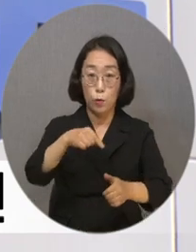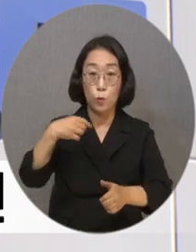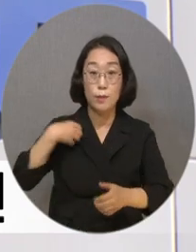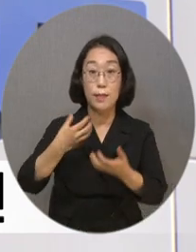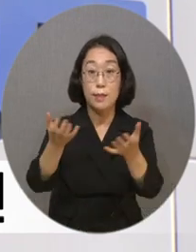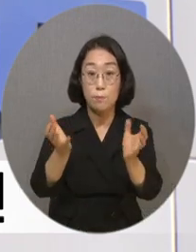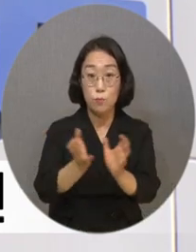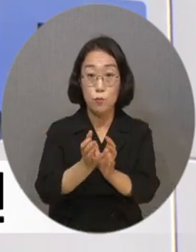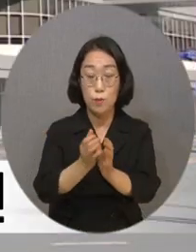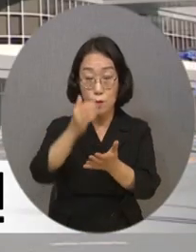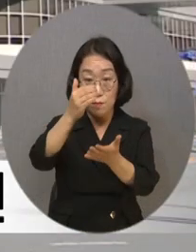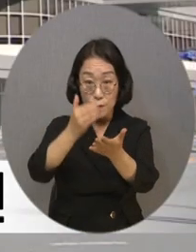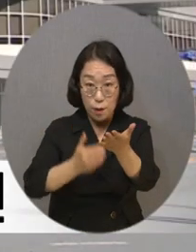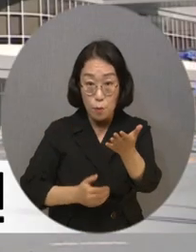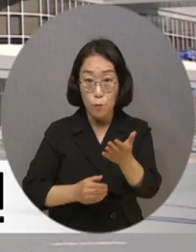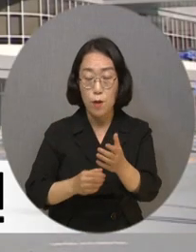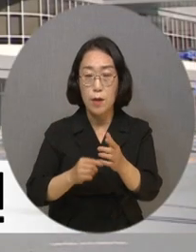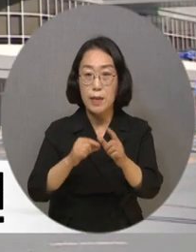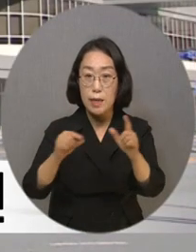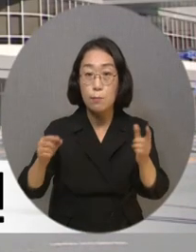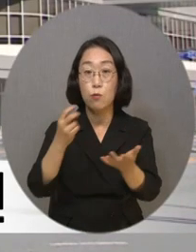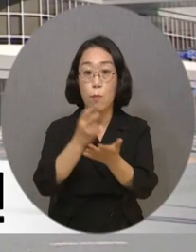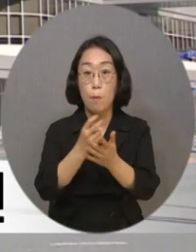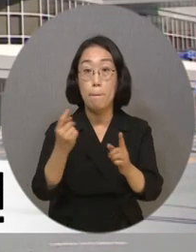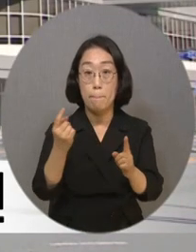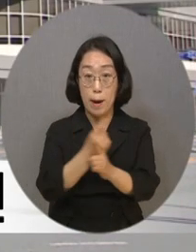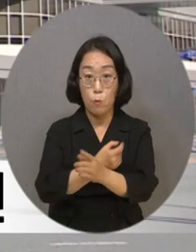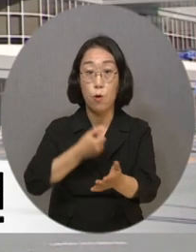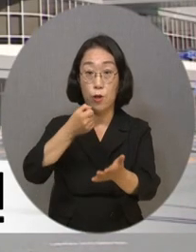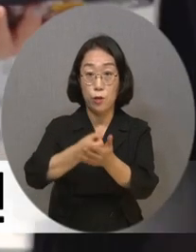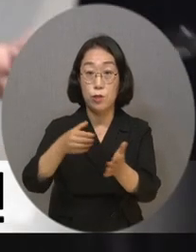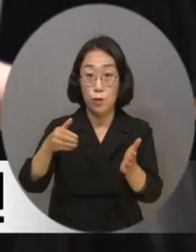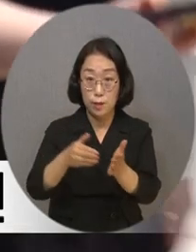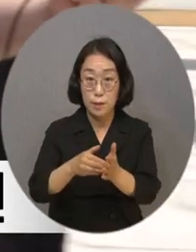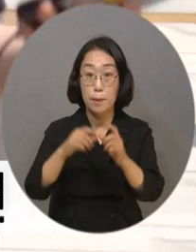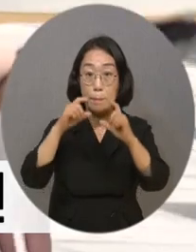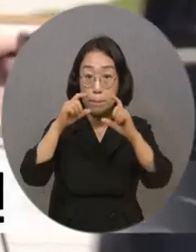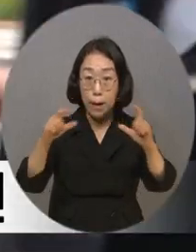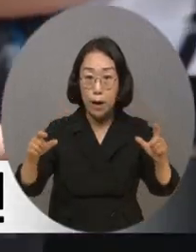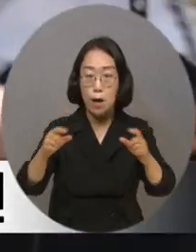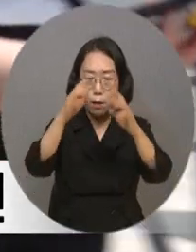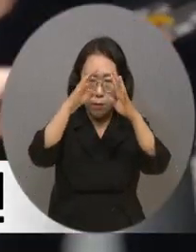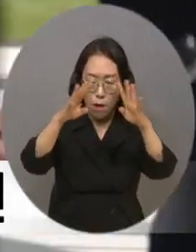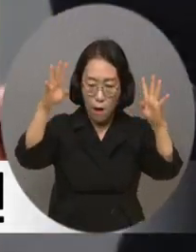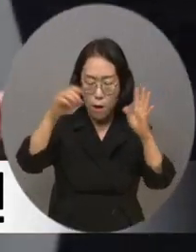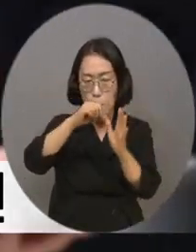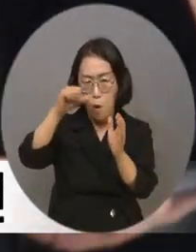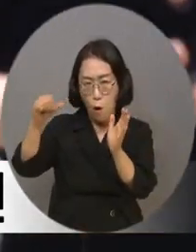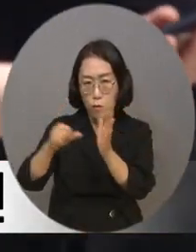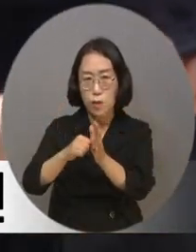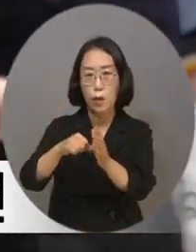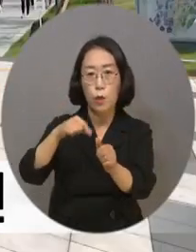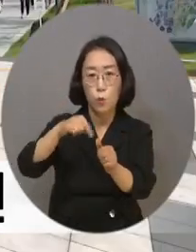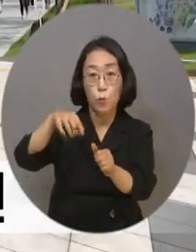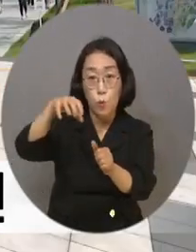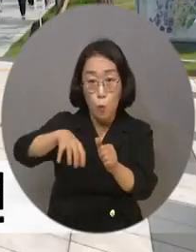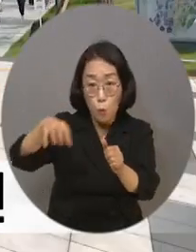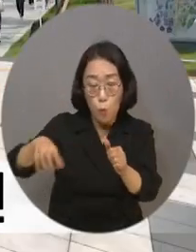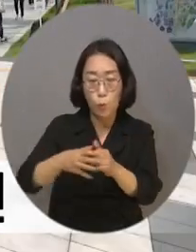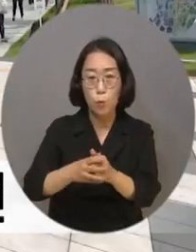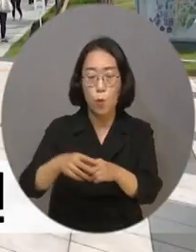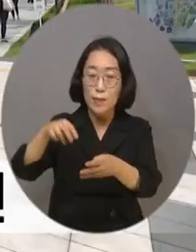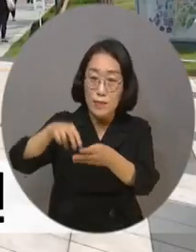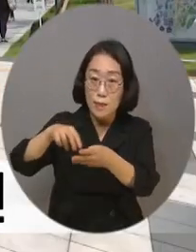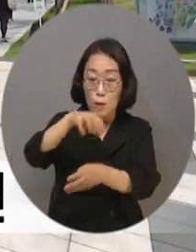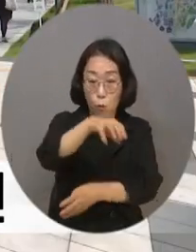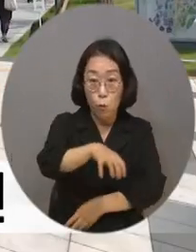같은 내용을 담은 평생교육 일부 개정 법률안이 의결됐다며 대학과 평생교육기관, 국가, 지역